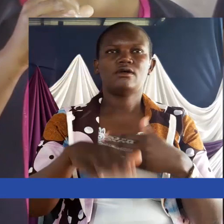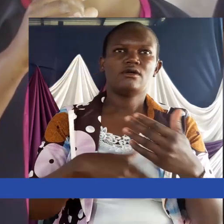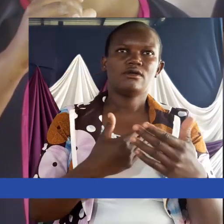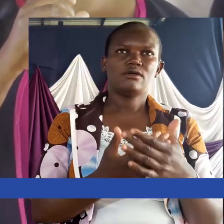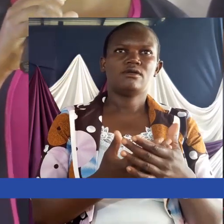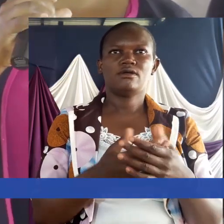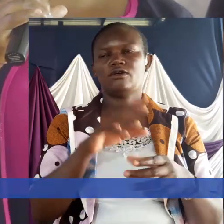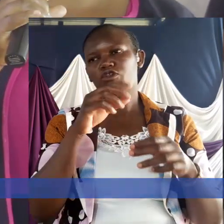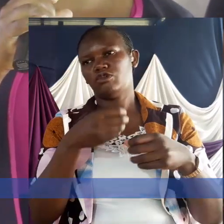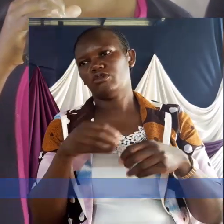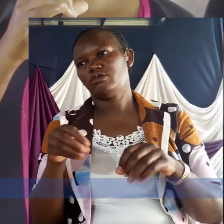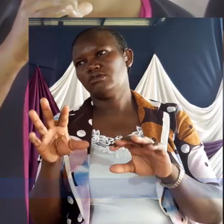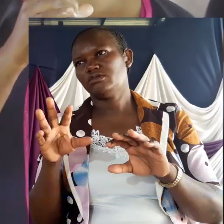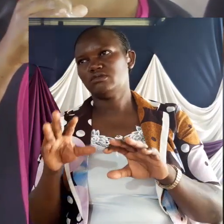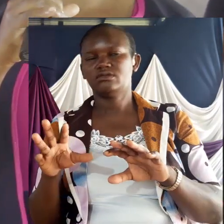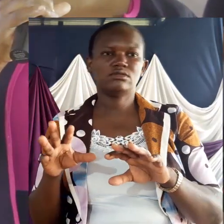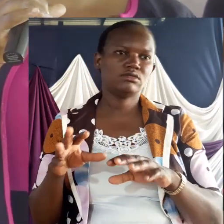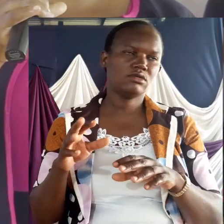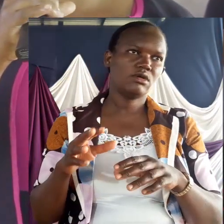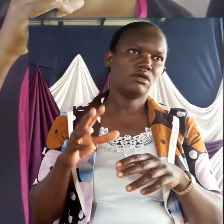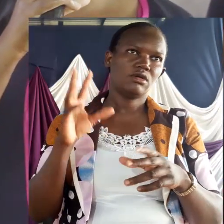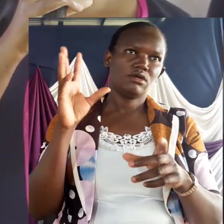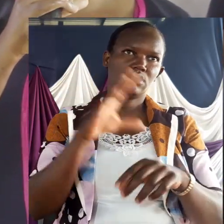lenye yema. Neno la wokovu.